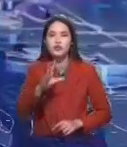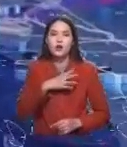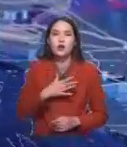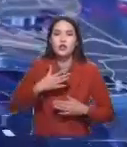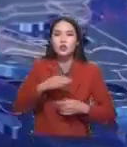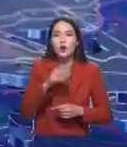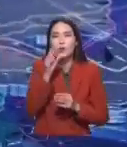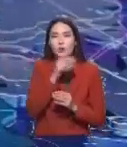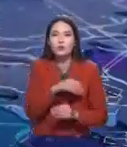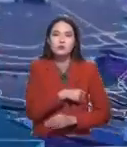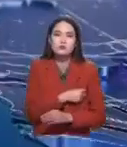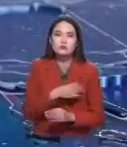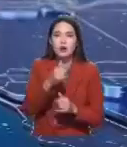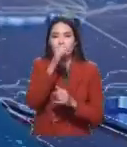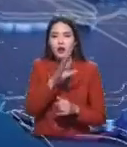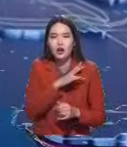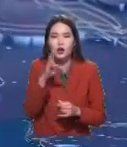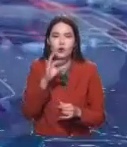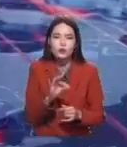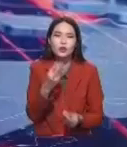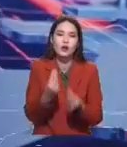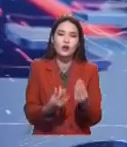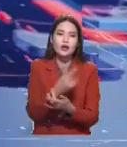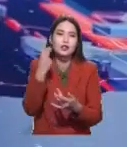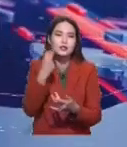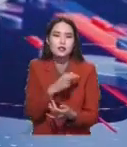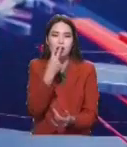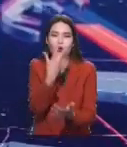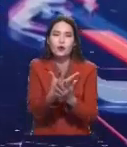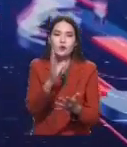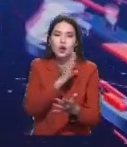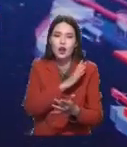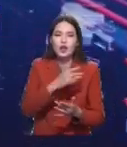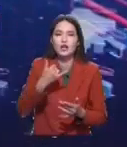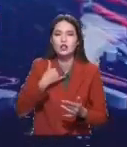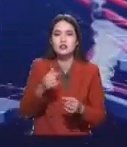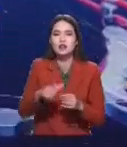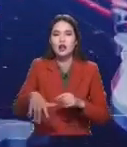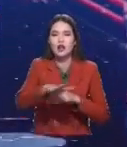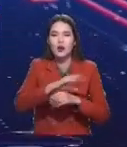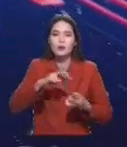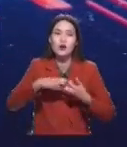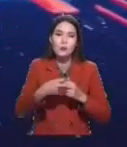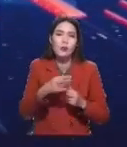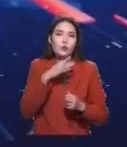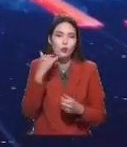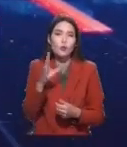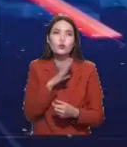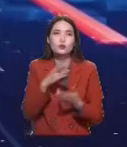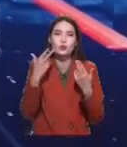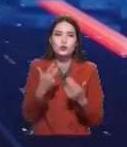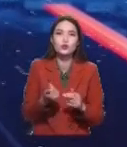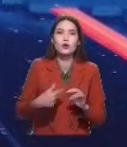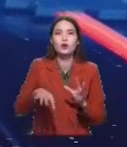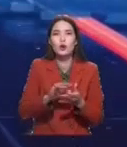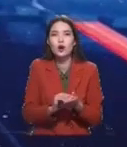Финдер бізден гөрі белсенді және сапалы ойын өрнегін көрсетті. Бізде алаңның ортасында проблемалар болды. Біз айып добынан